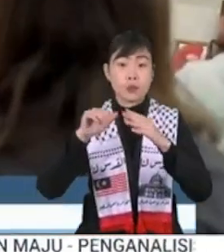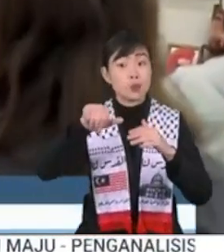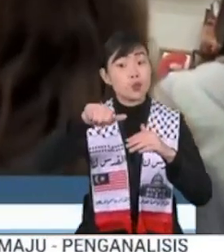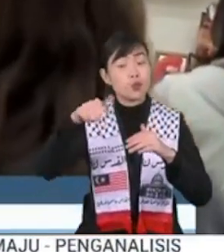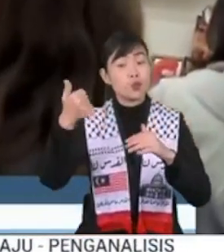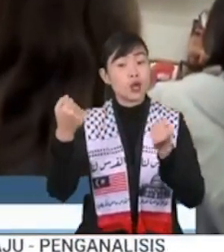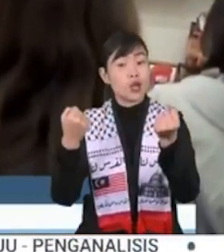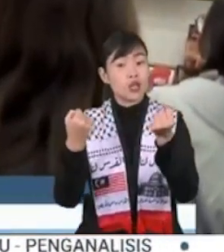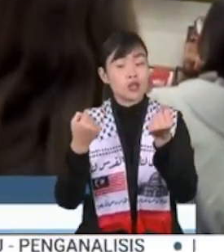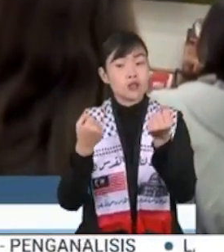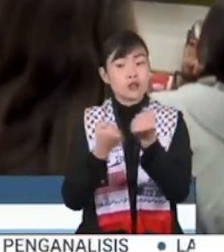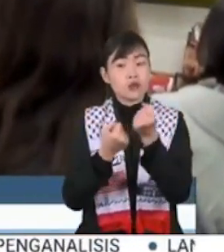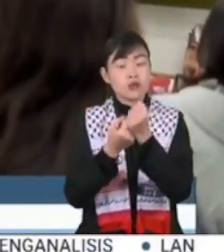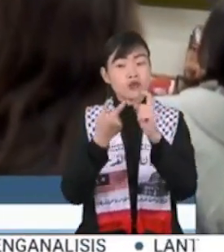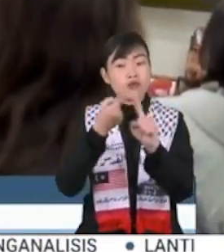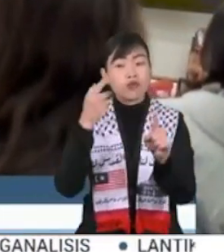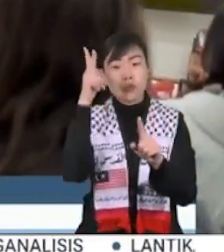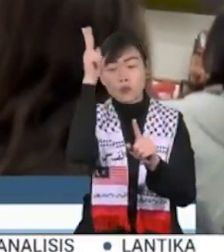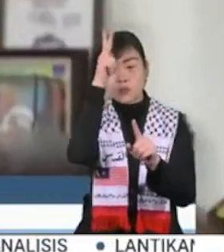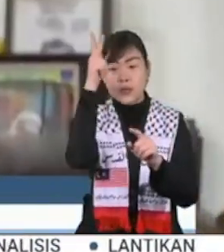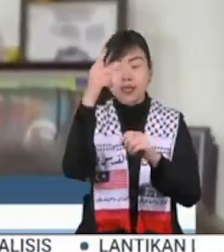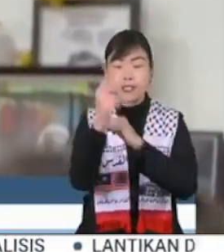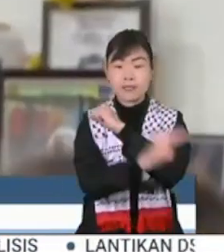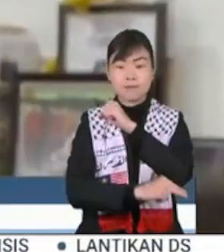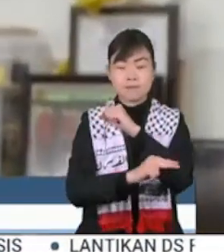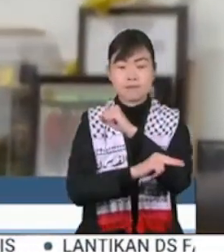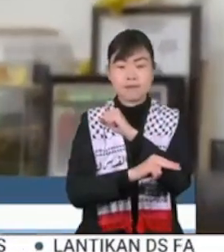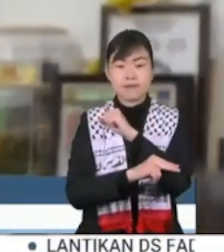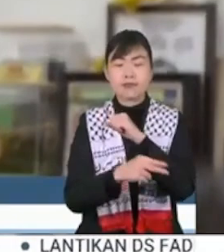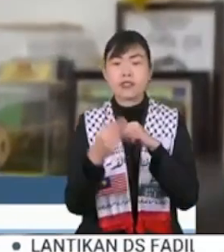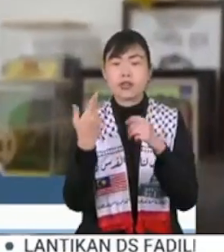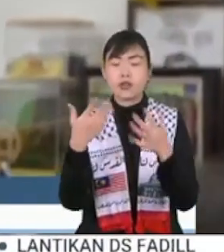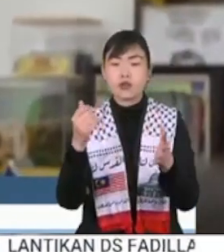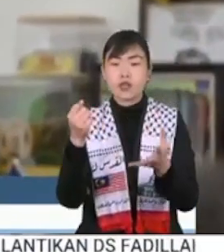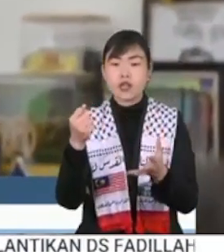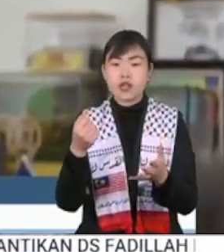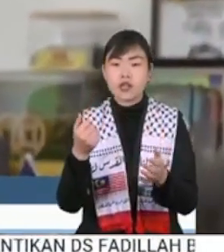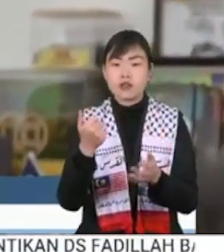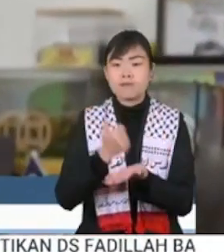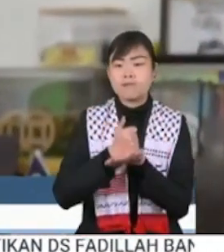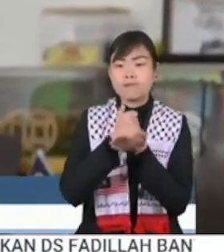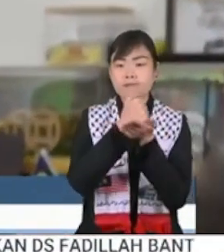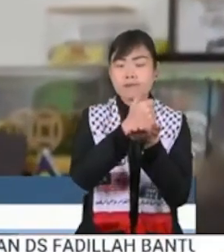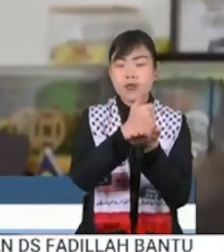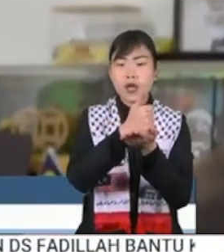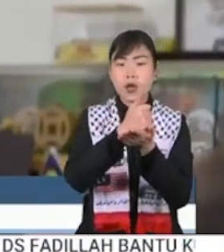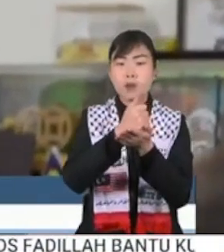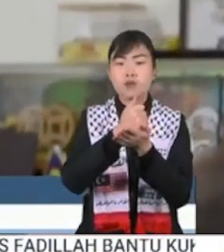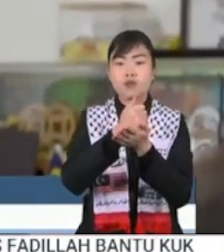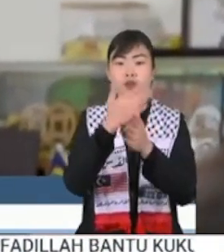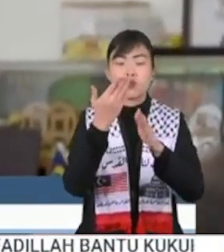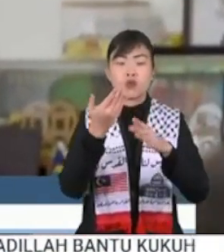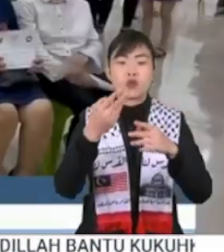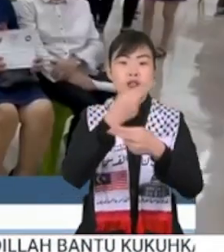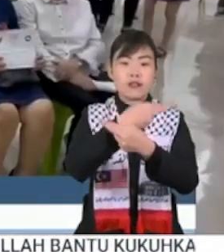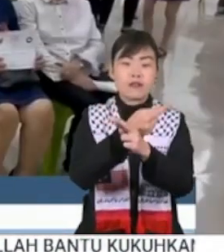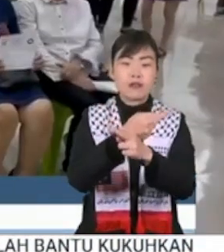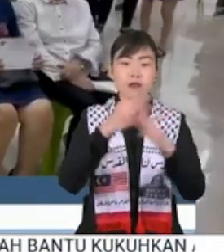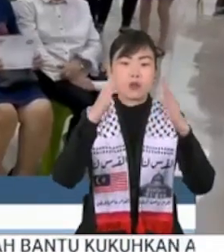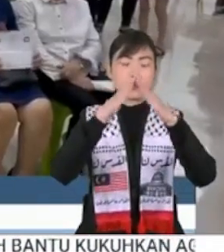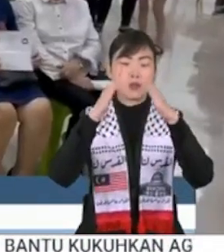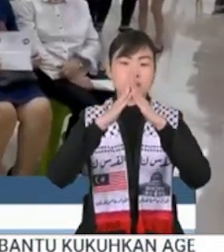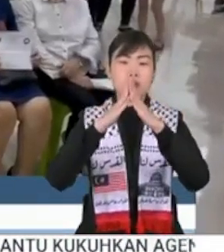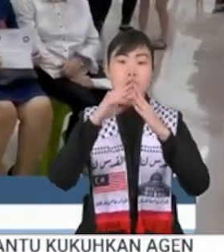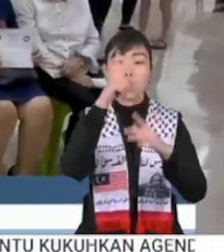bantuan daripada kerajaan negeri itu pusat khidmatnya sebelum ini juga telah menyerahkan bantuan baik pulih rumah kepada mangsa sebanyak rm1000